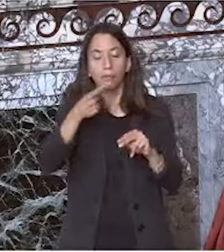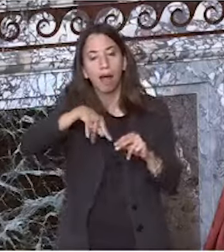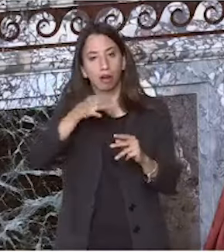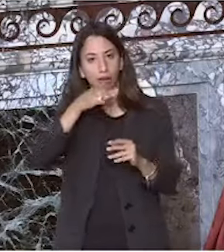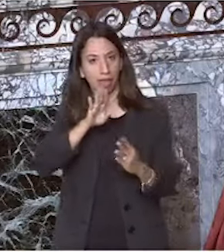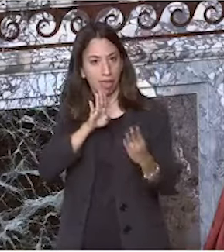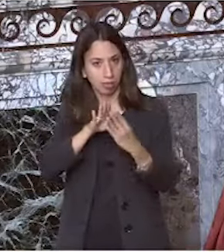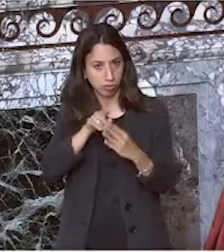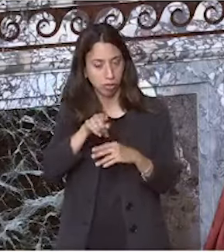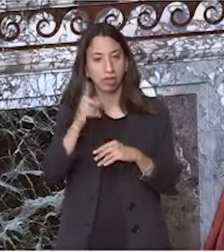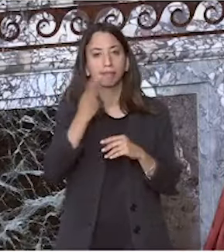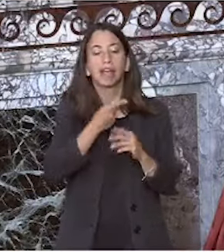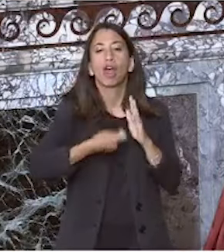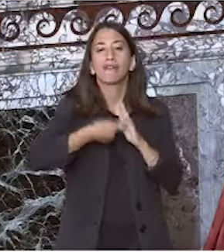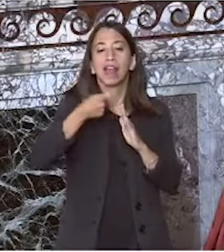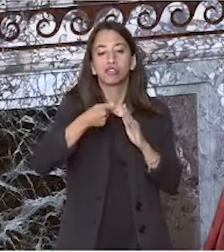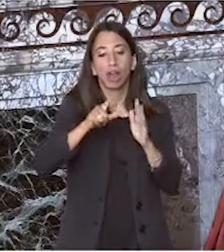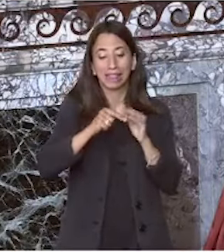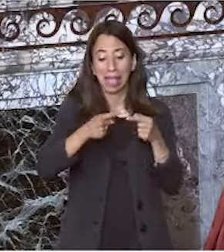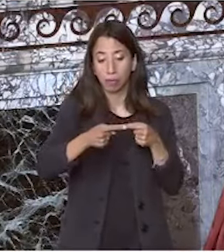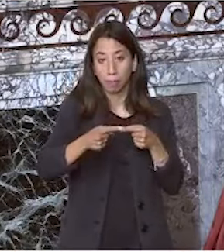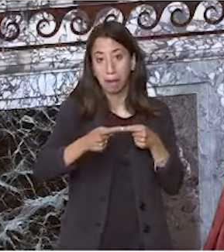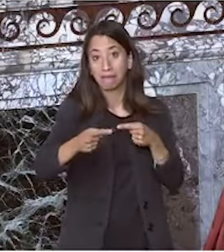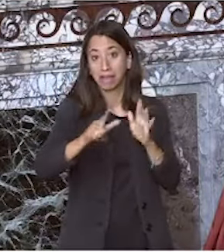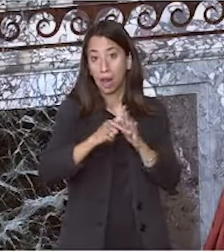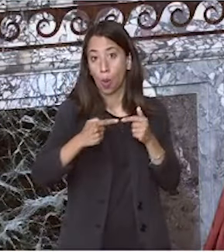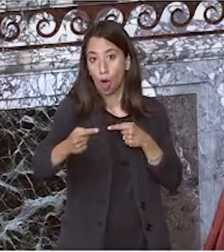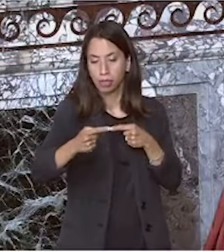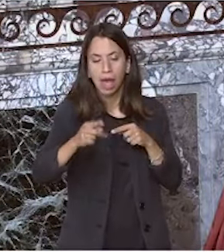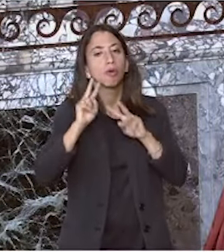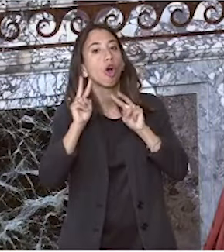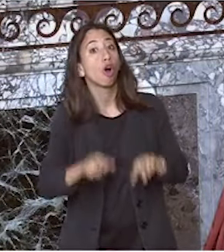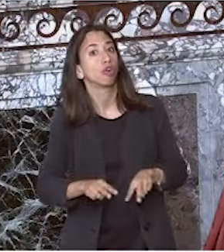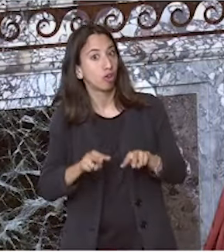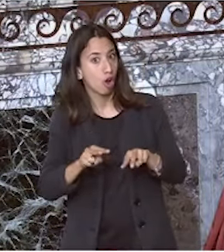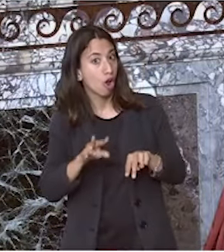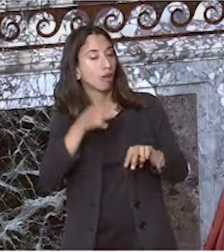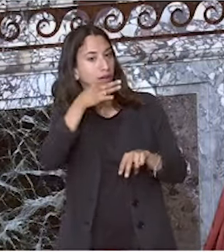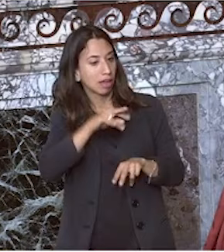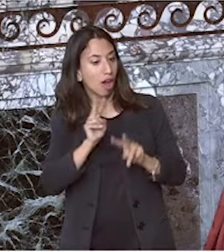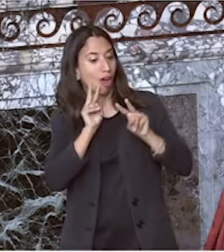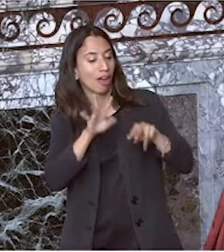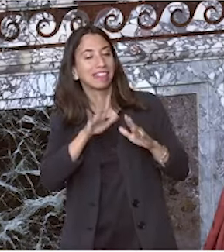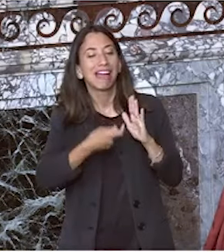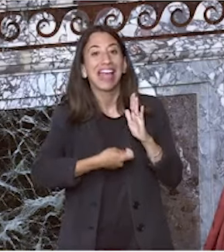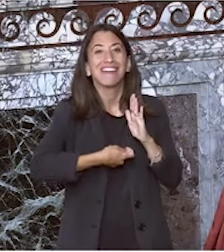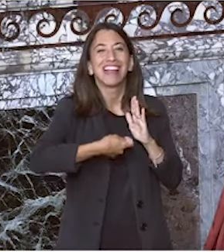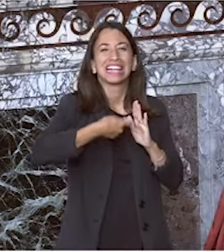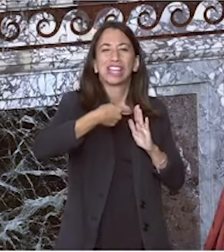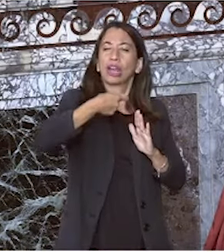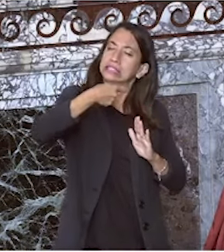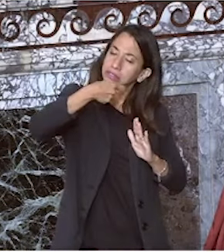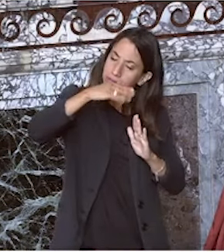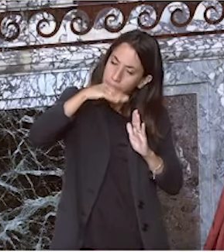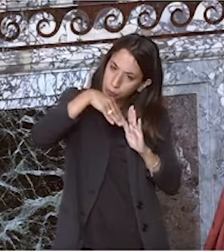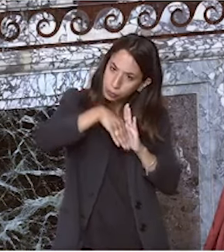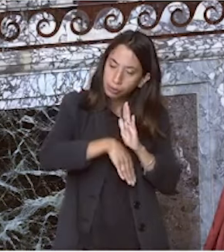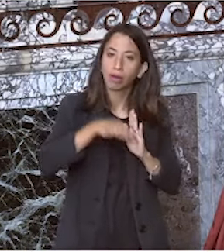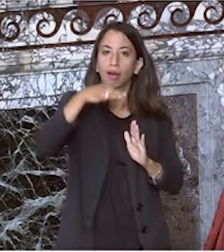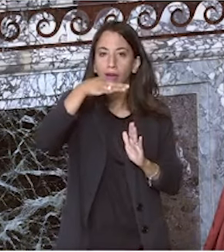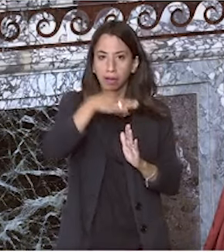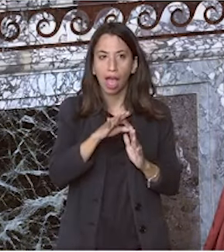di inflazione a medio e a lungo termine sono rimaste sotto controllo, consentendo una disinflazione relativamente rapida